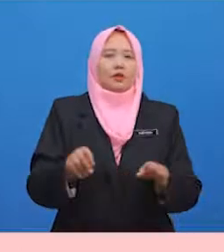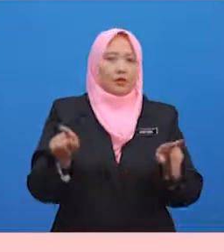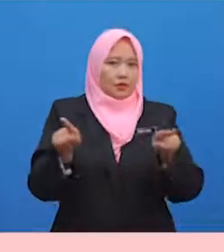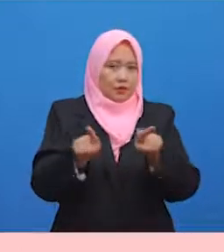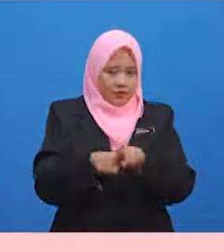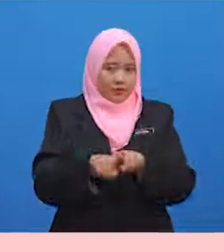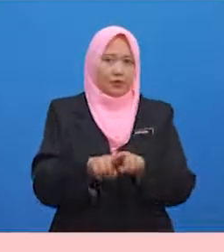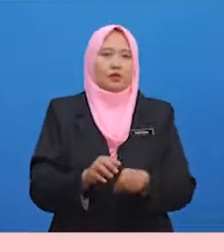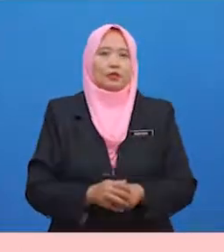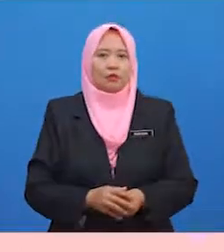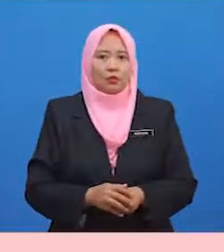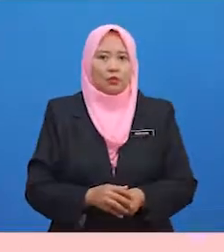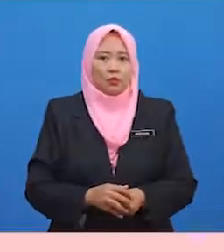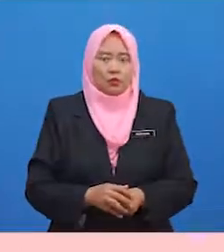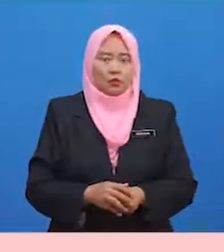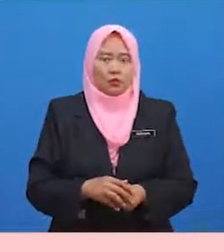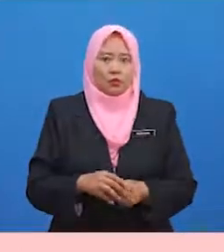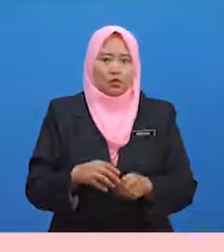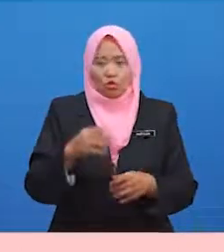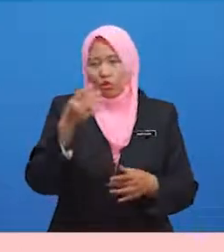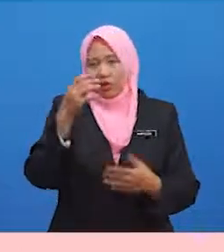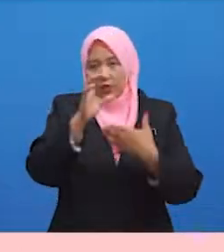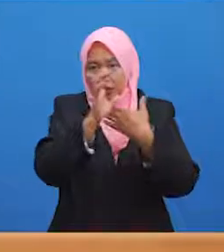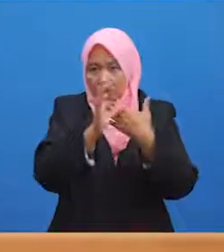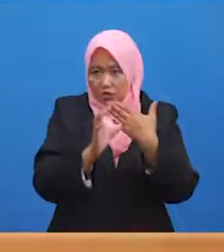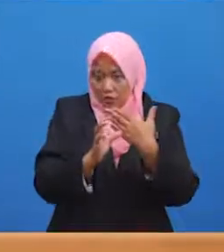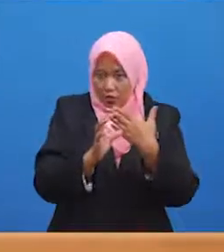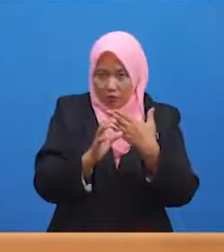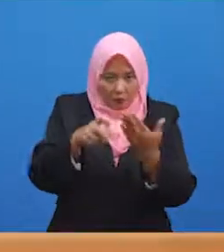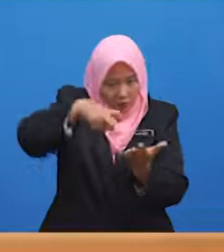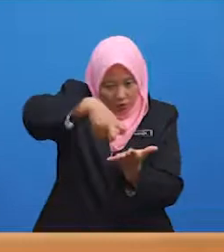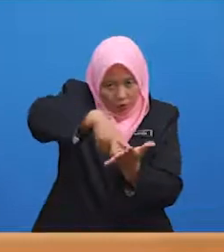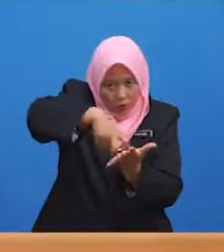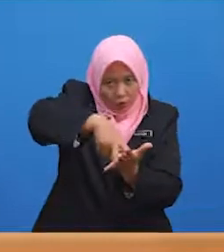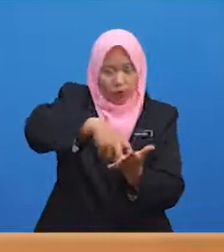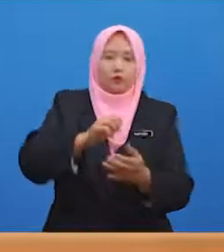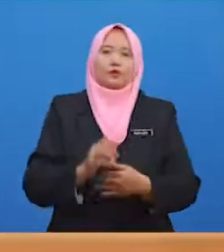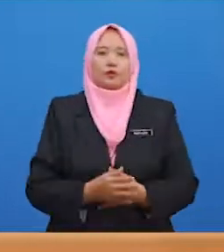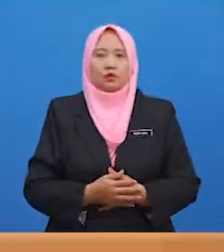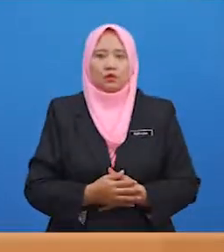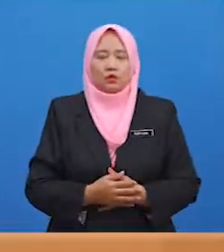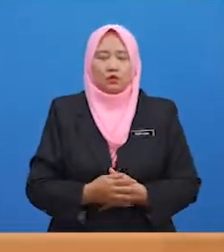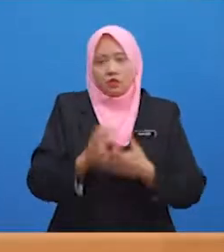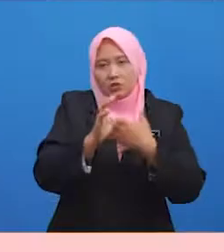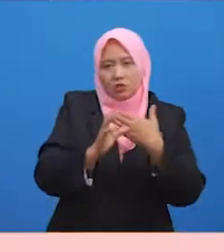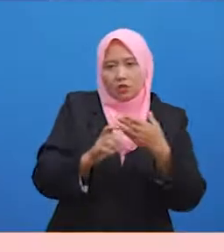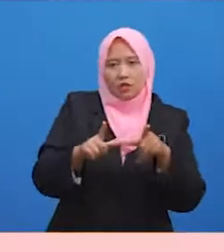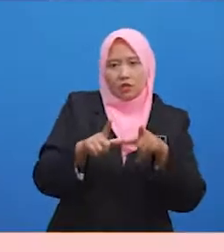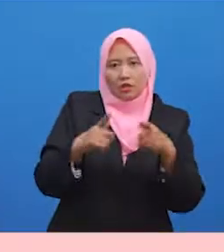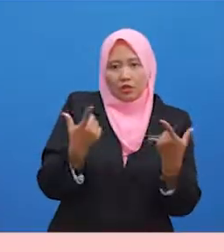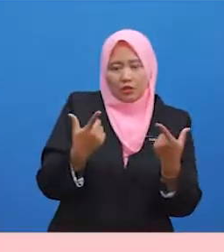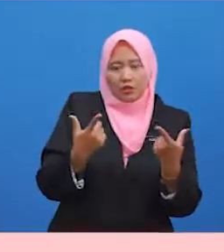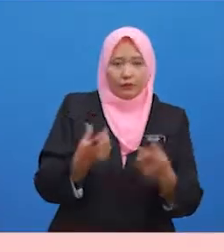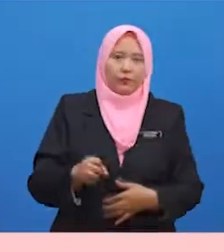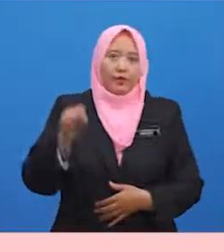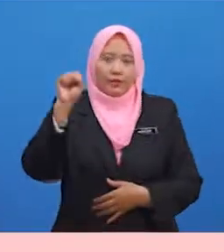dan menyebabkan kecederaan pada ligamen lututnya. Kecederaan lain yang sering juga menimpa para atlet adalah